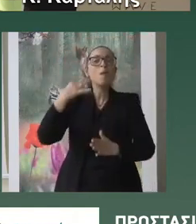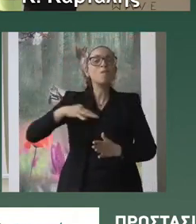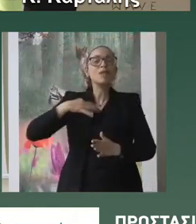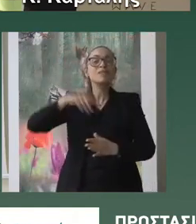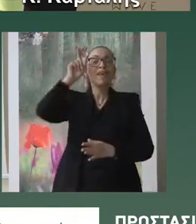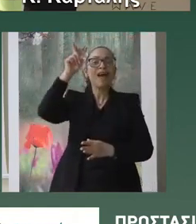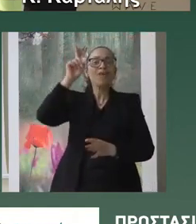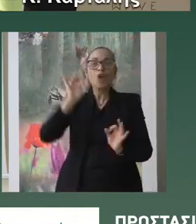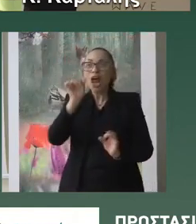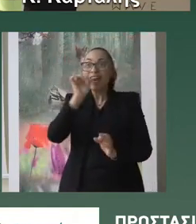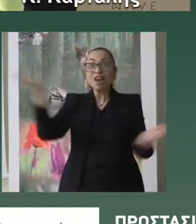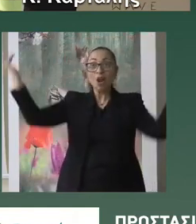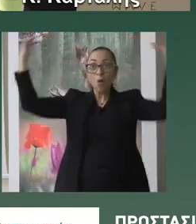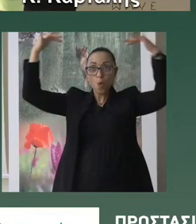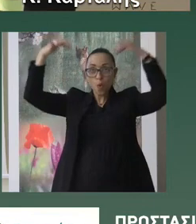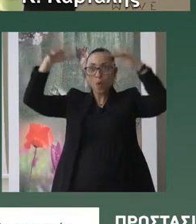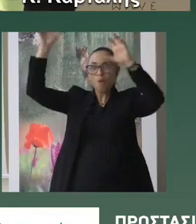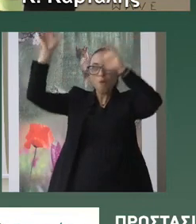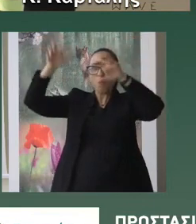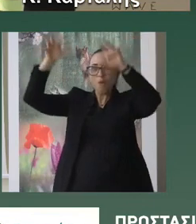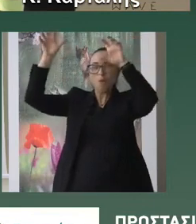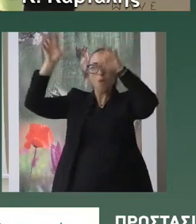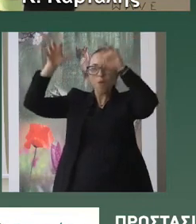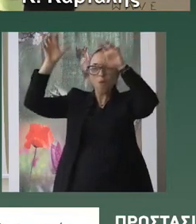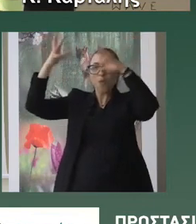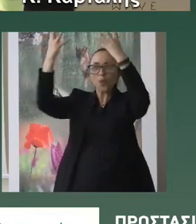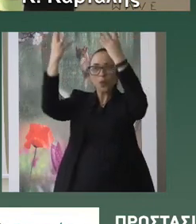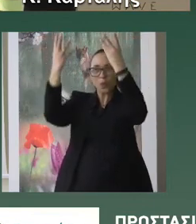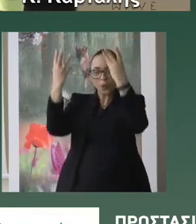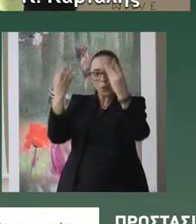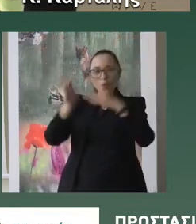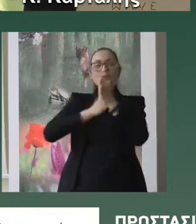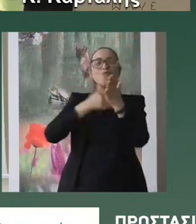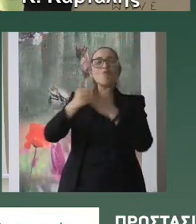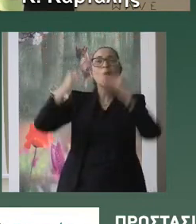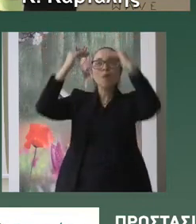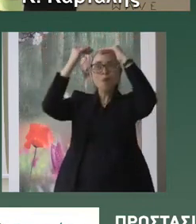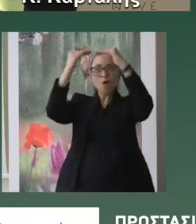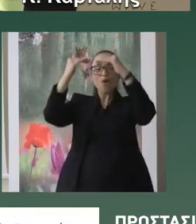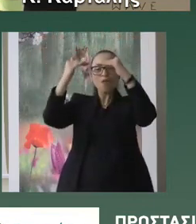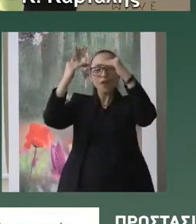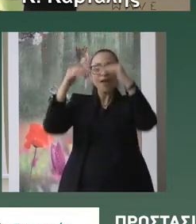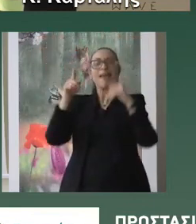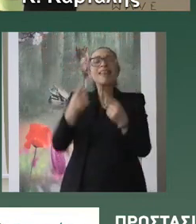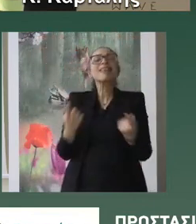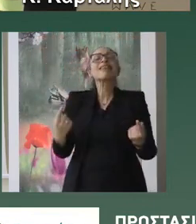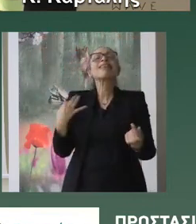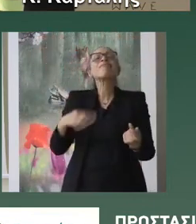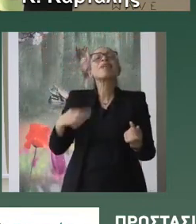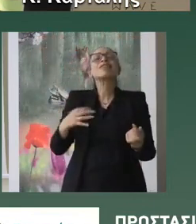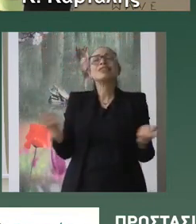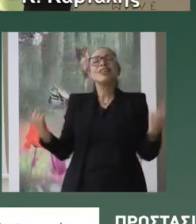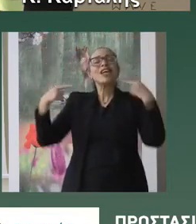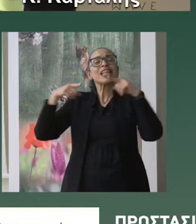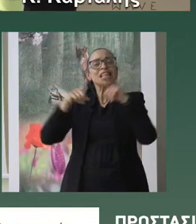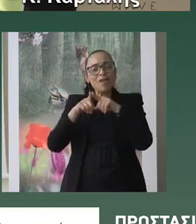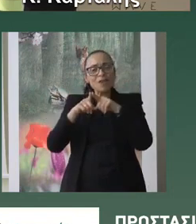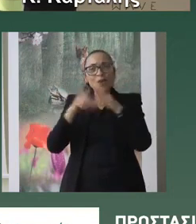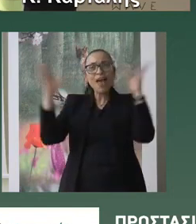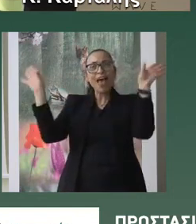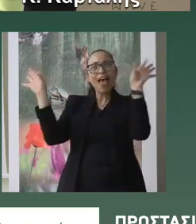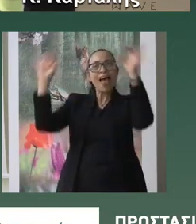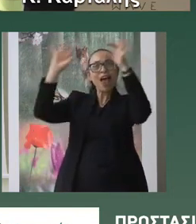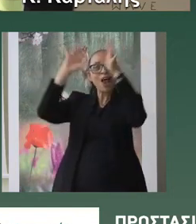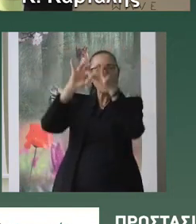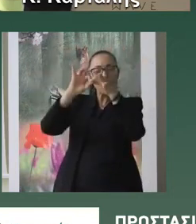νερό που πέφτει με την περισσότερη βροχόπτωση και κάνουν και πράσινες οροφές. Και ταυτόχρονα τις ενώνουν και φτιάχνουν μικρούς